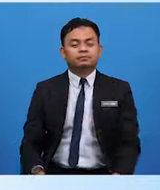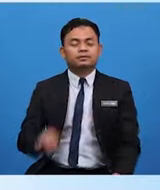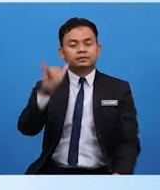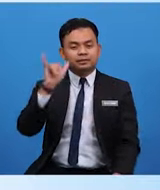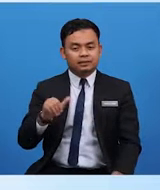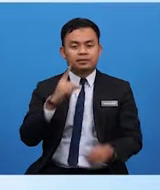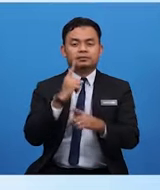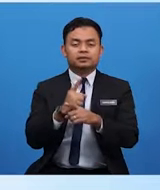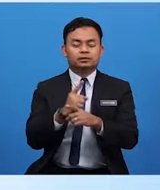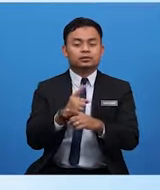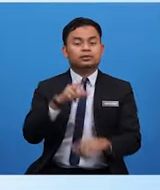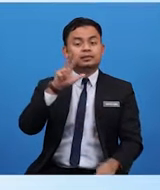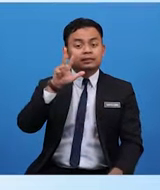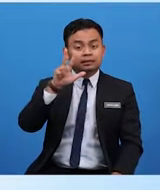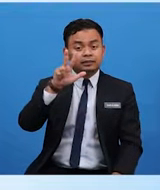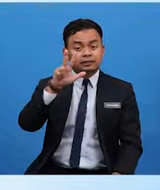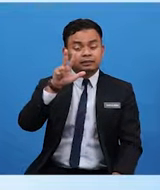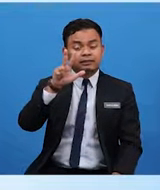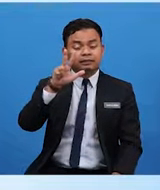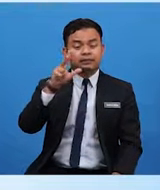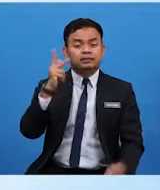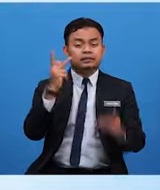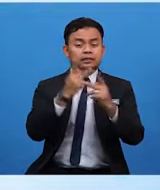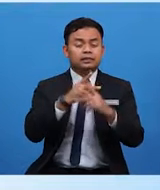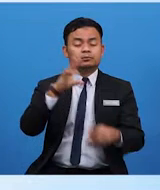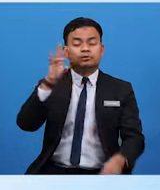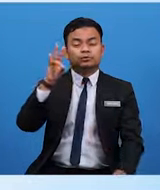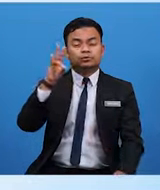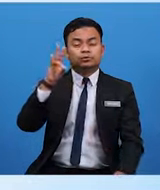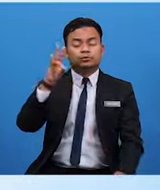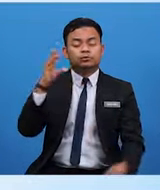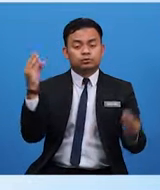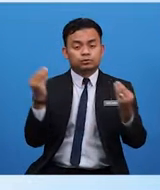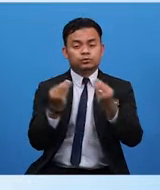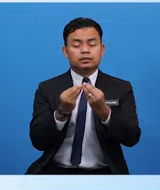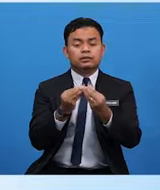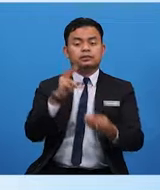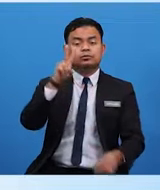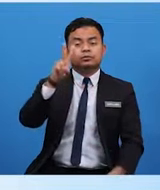betul tiga jarak 7 = 21/49